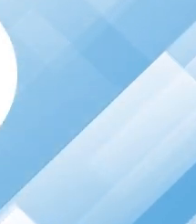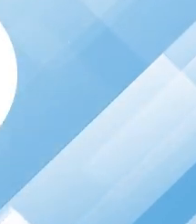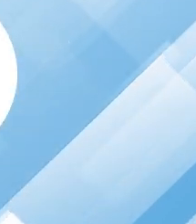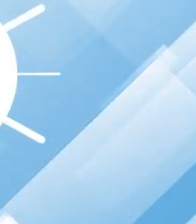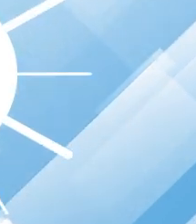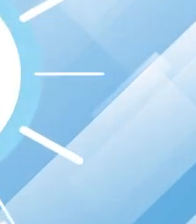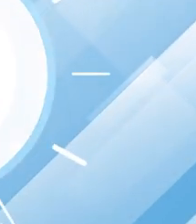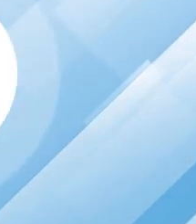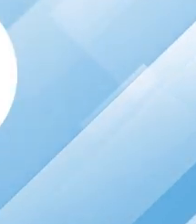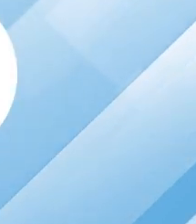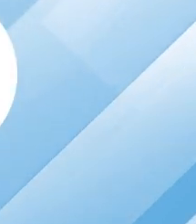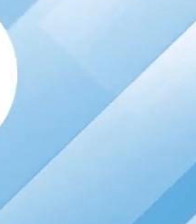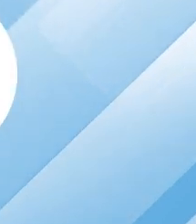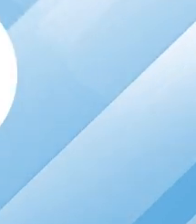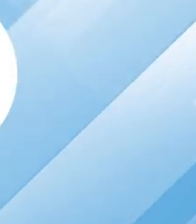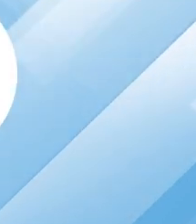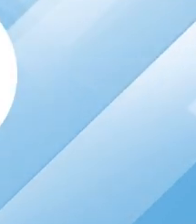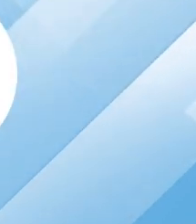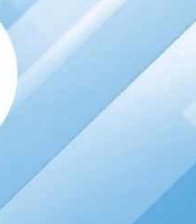있습니다 n